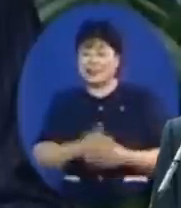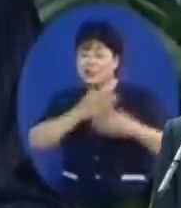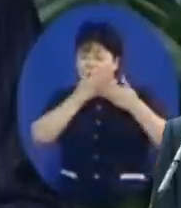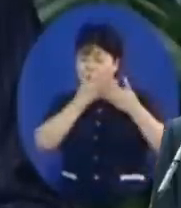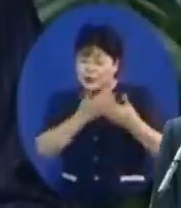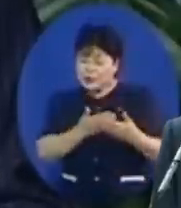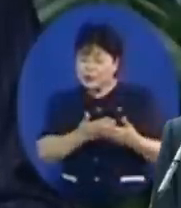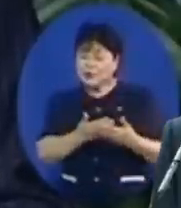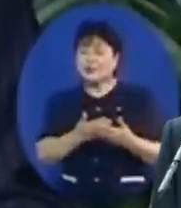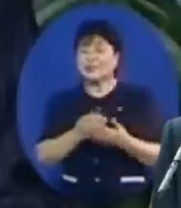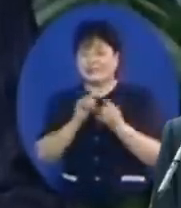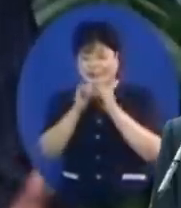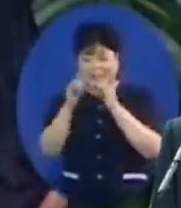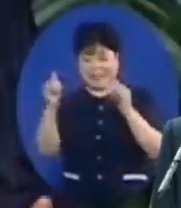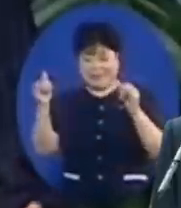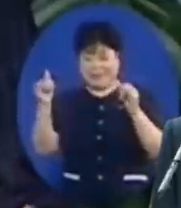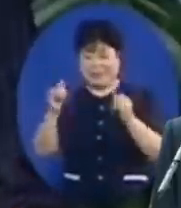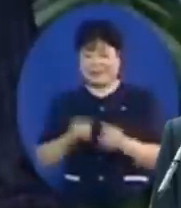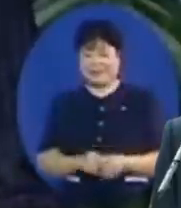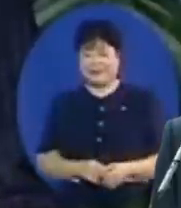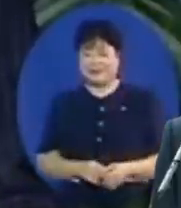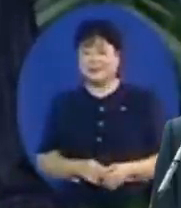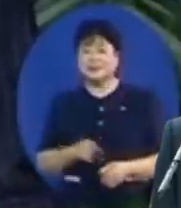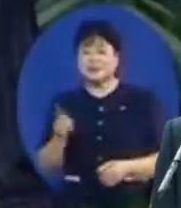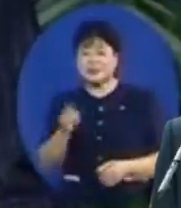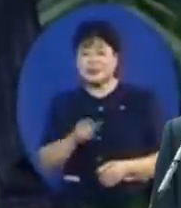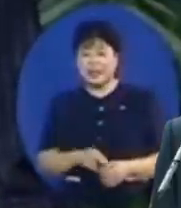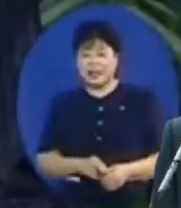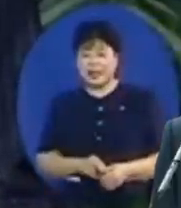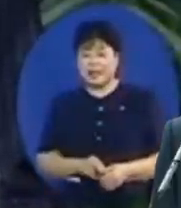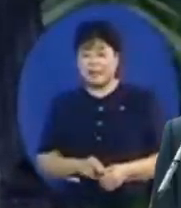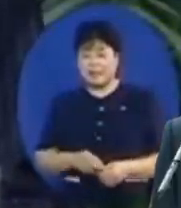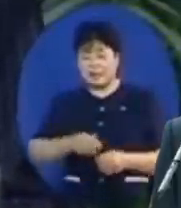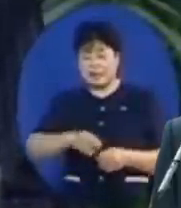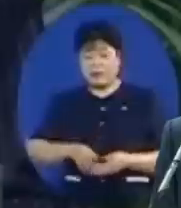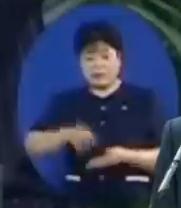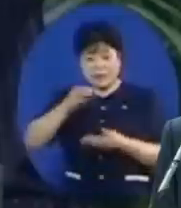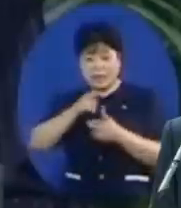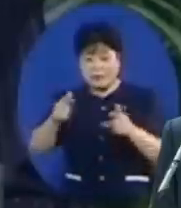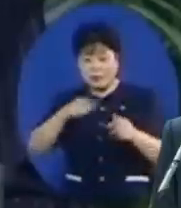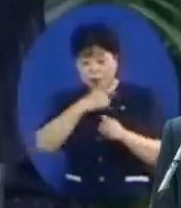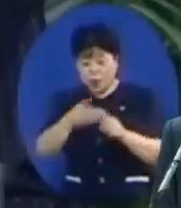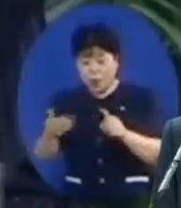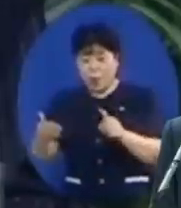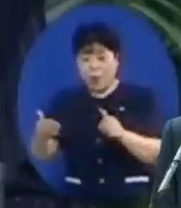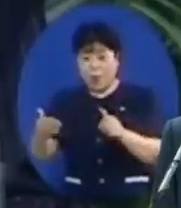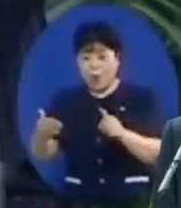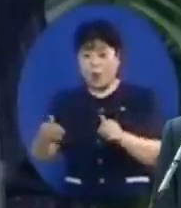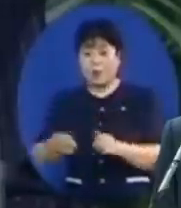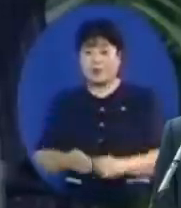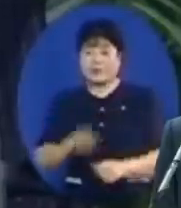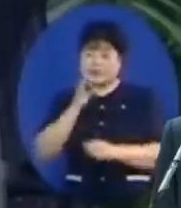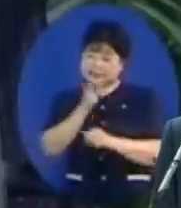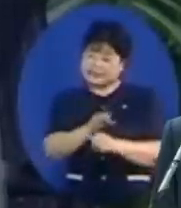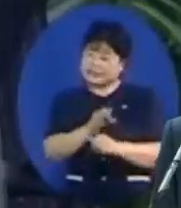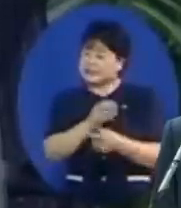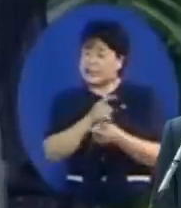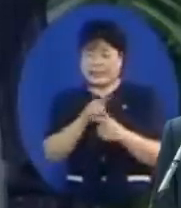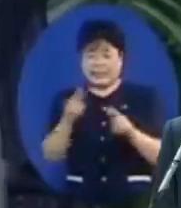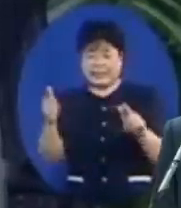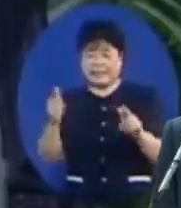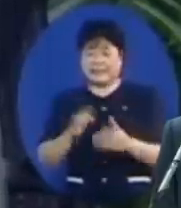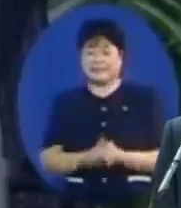귀중한 존재입니까? 우리가 감당하지 않으면 보혈을 주고 살 택이